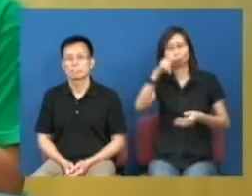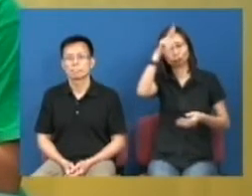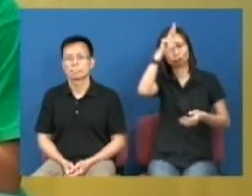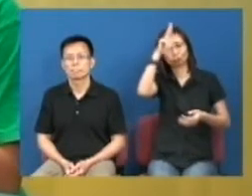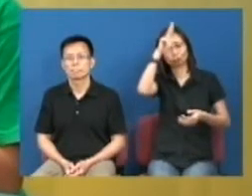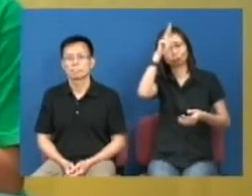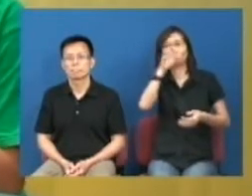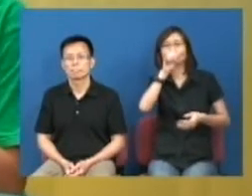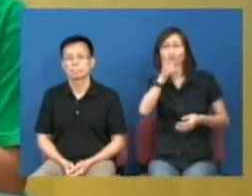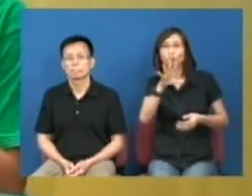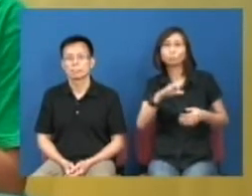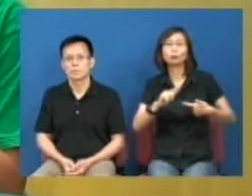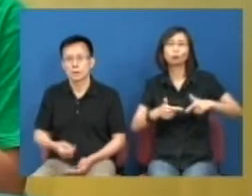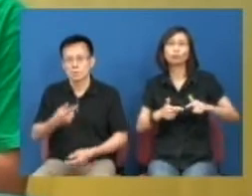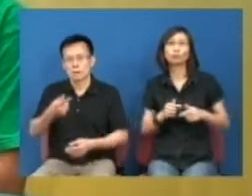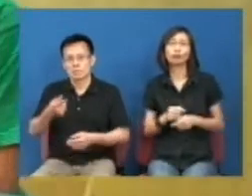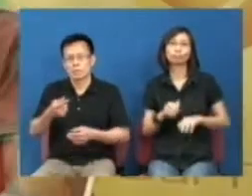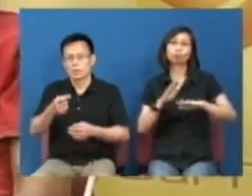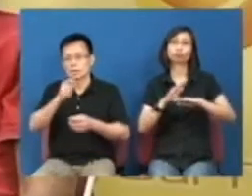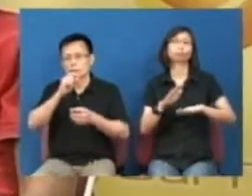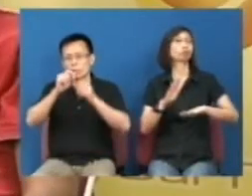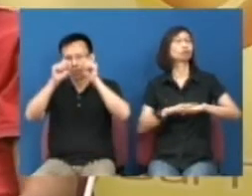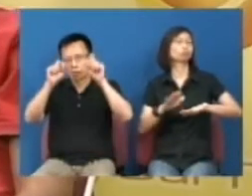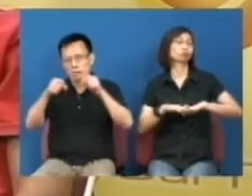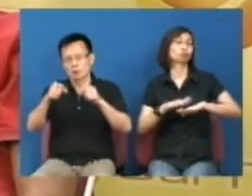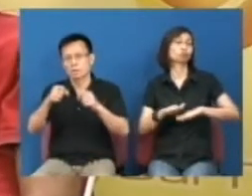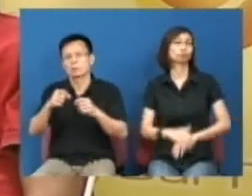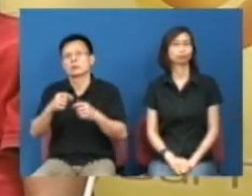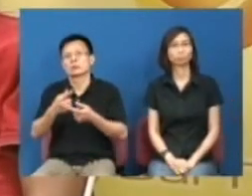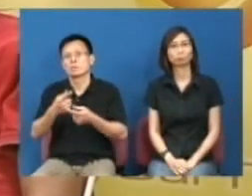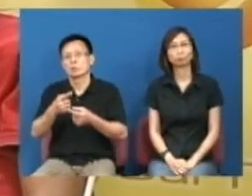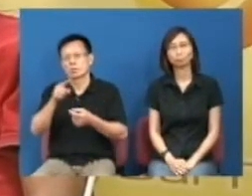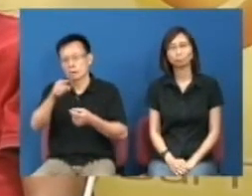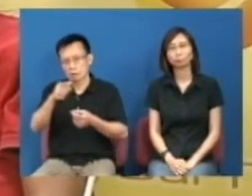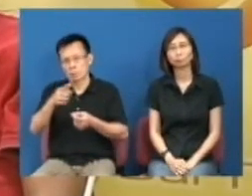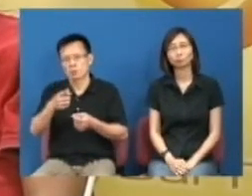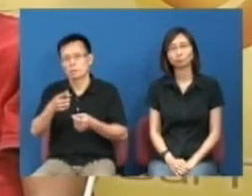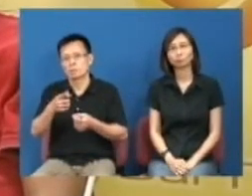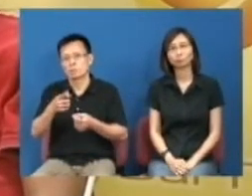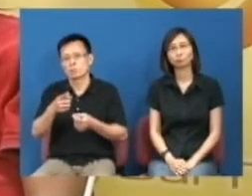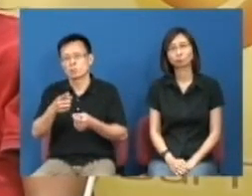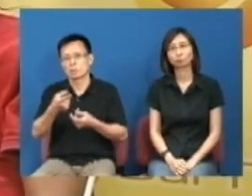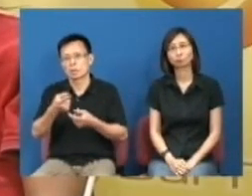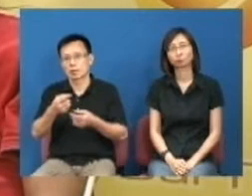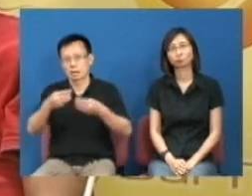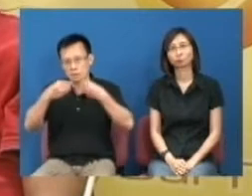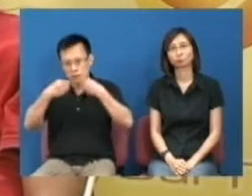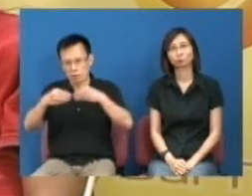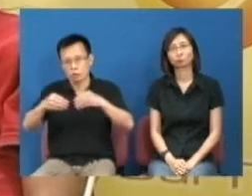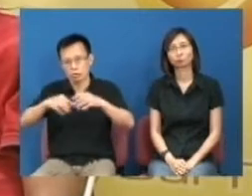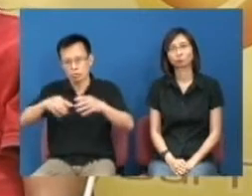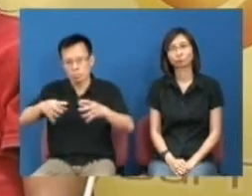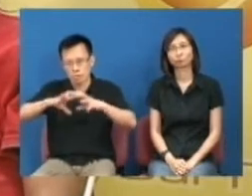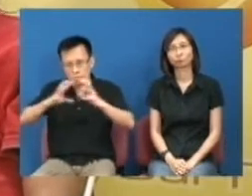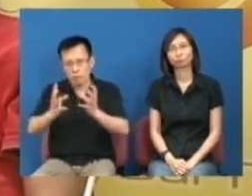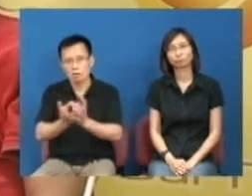奇 嘅。咁唔係咁，但係個問題就係、是，即係你個喺教育界裏邊。